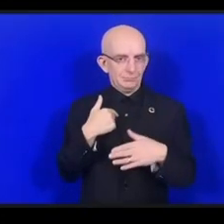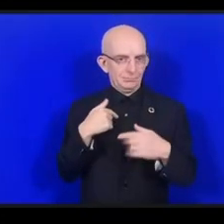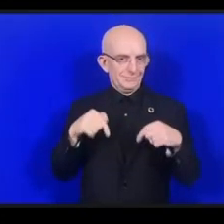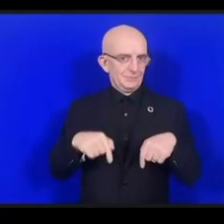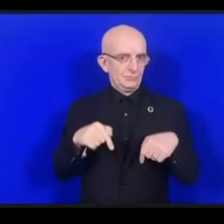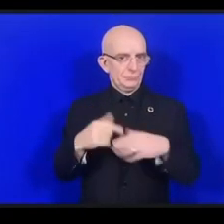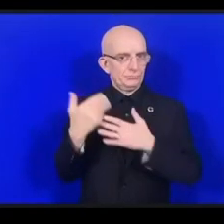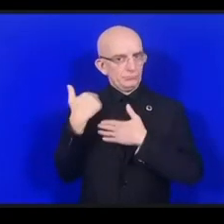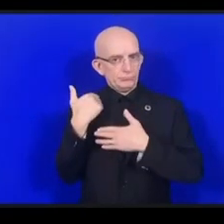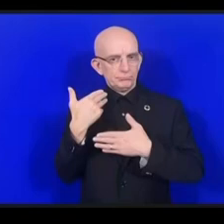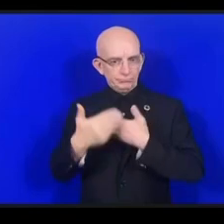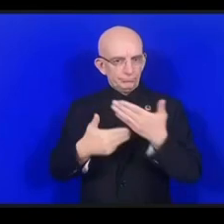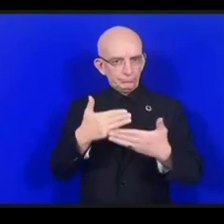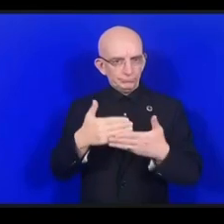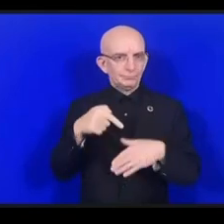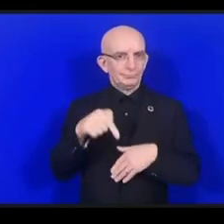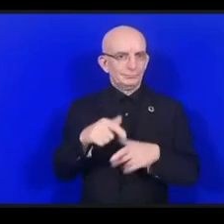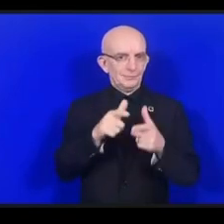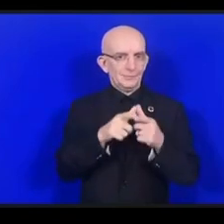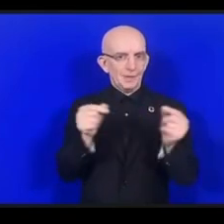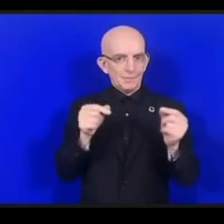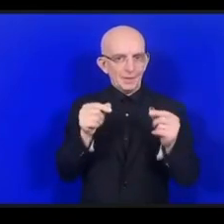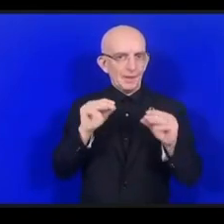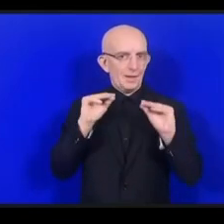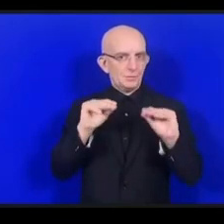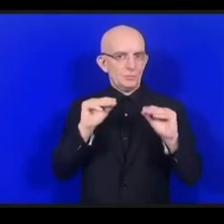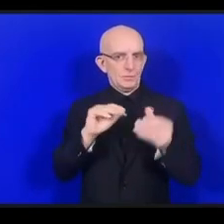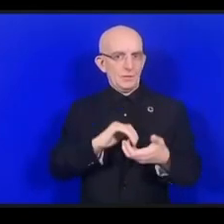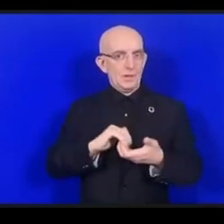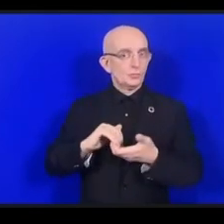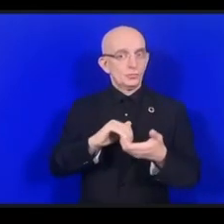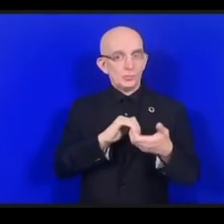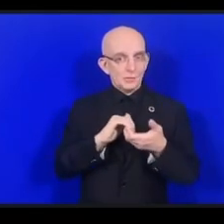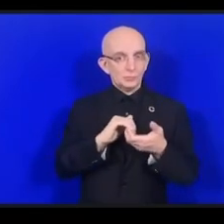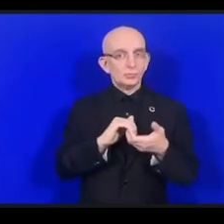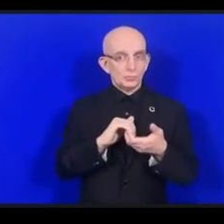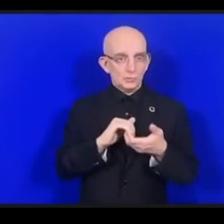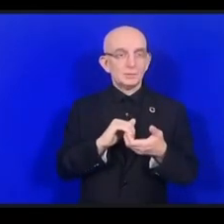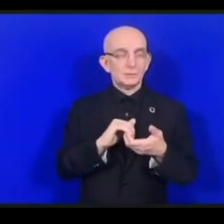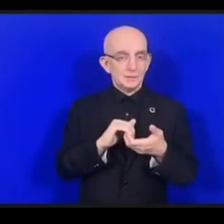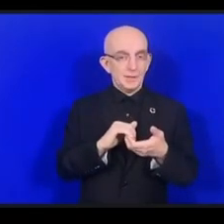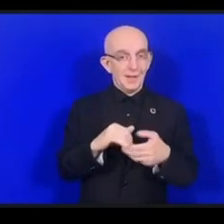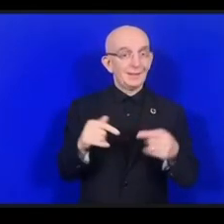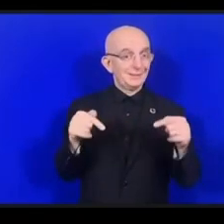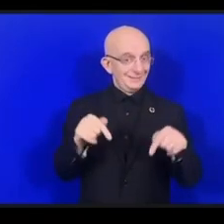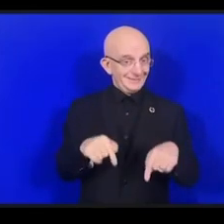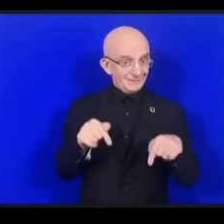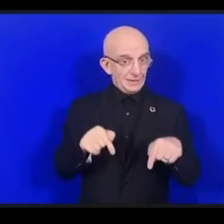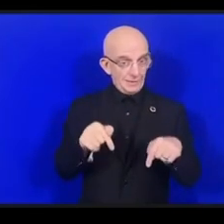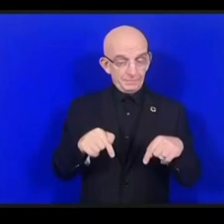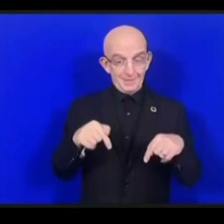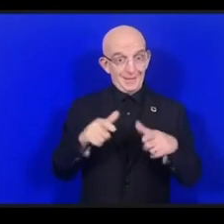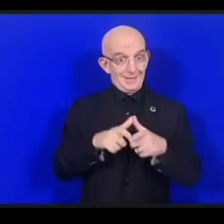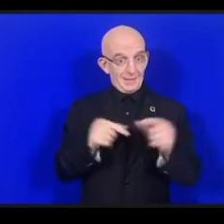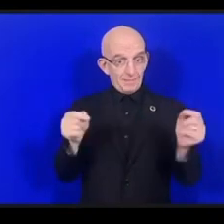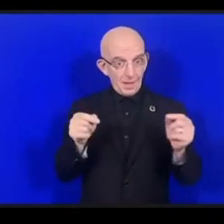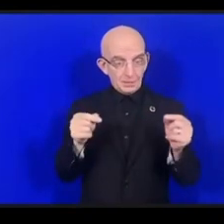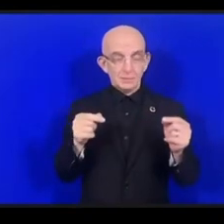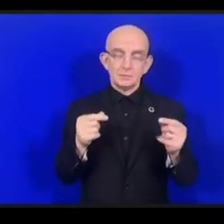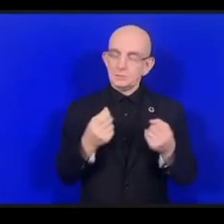我就开始学习在日本的这个复原。在日本有很多